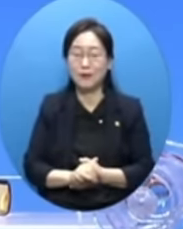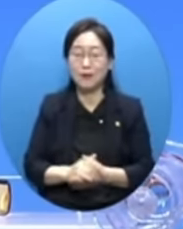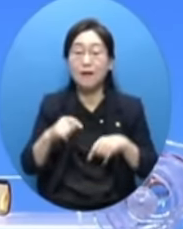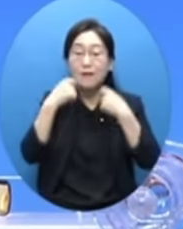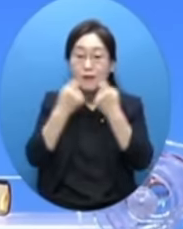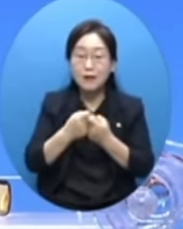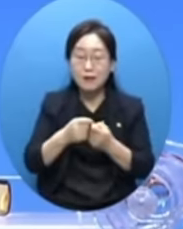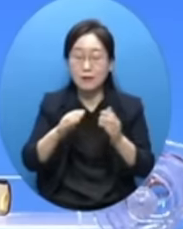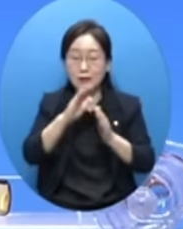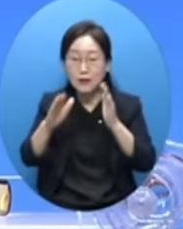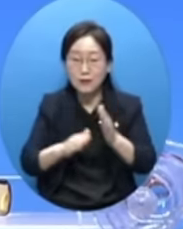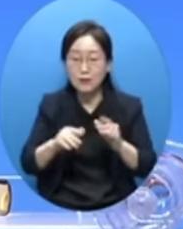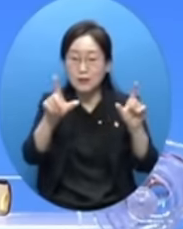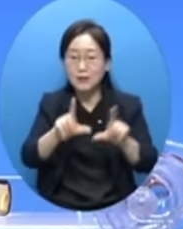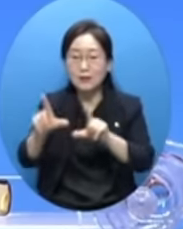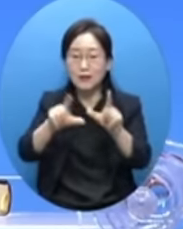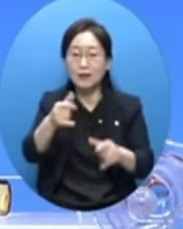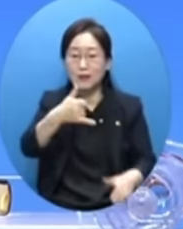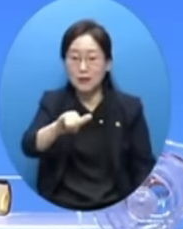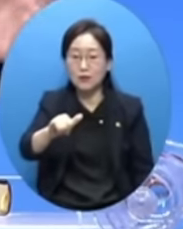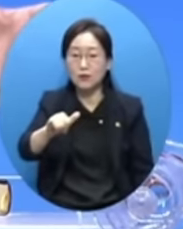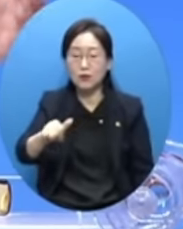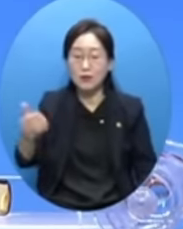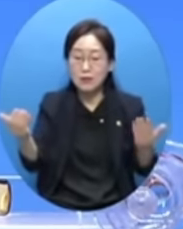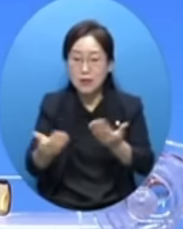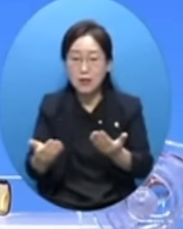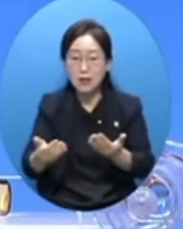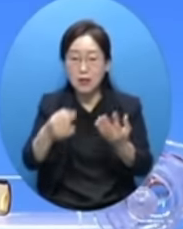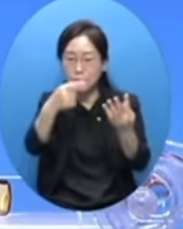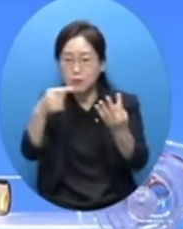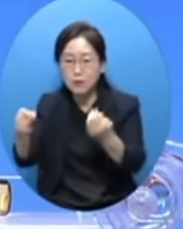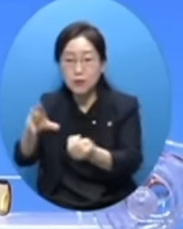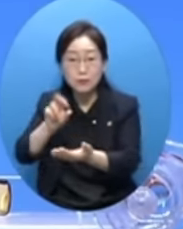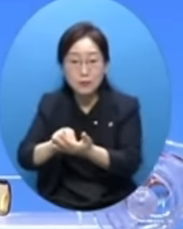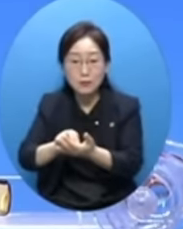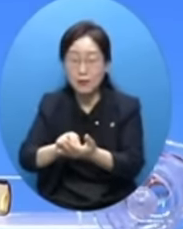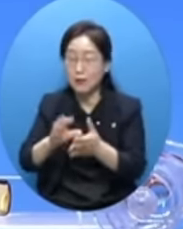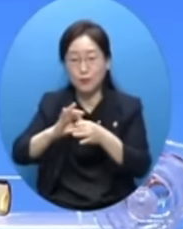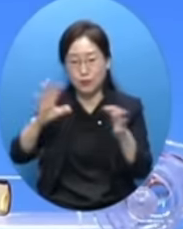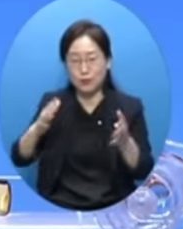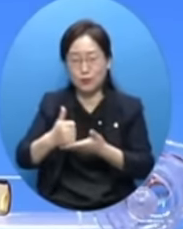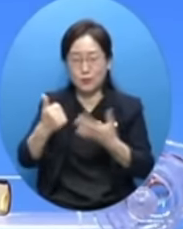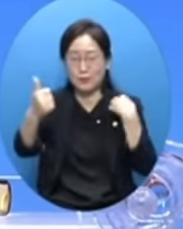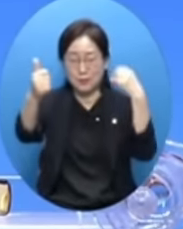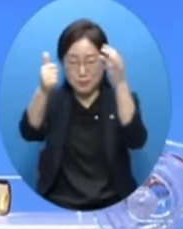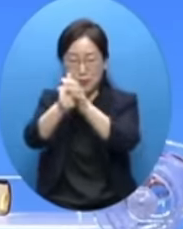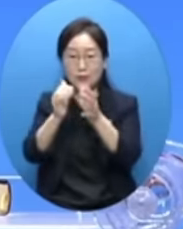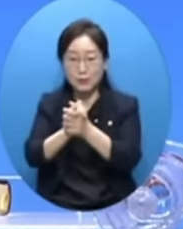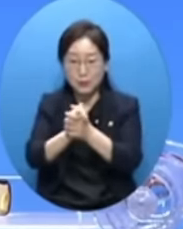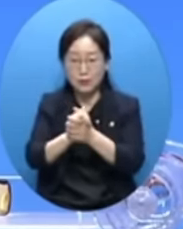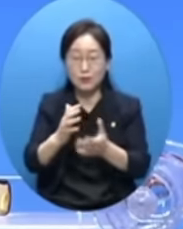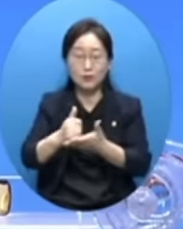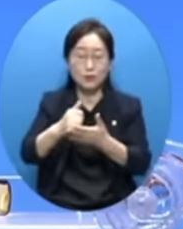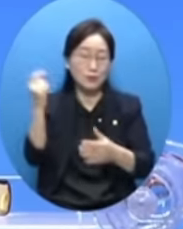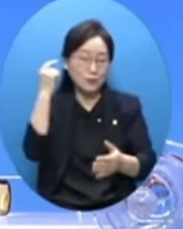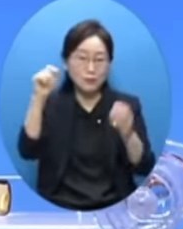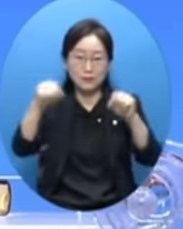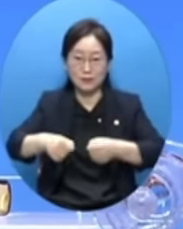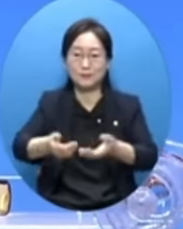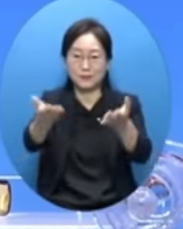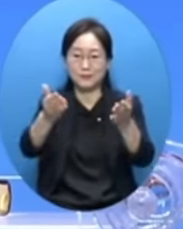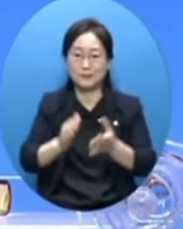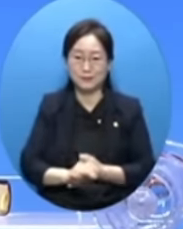문제, 가정의 문제, 생활의 문제, 자녀의 문제, 직장의 문제, 어떤 문제라도 주 앞에 내려놓고 기도하면 주님이 들으시고